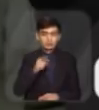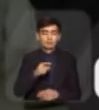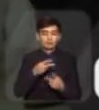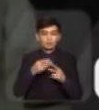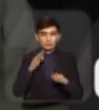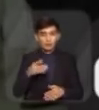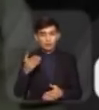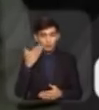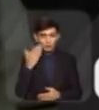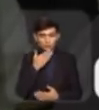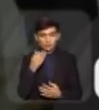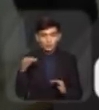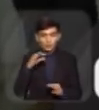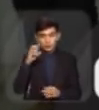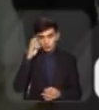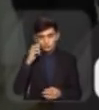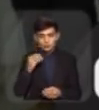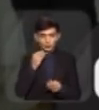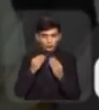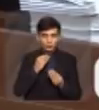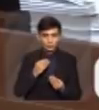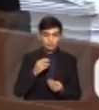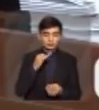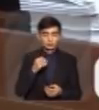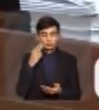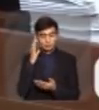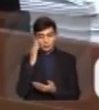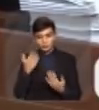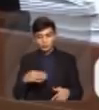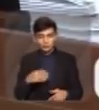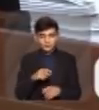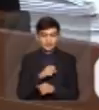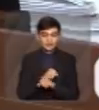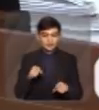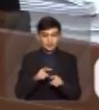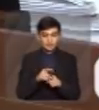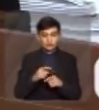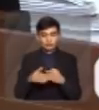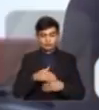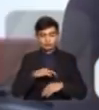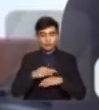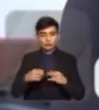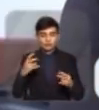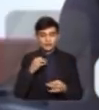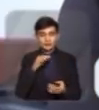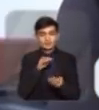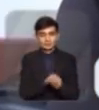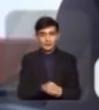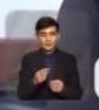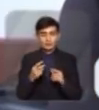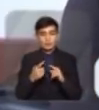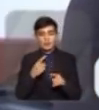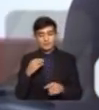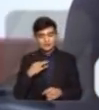легко за государство. Поел, поспал и все. Сегодня стало известно, что Ника Васильева недавно похоронила и второго